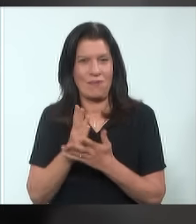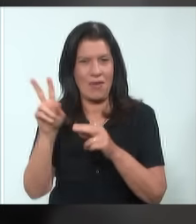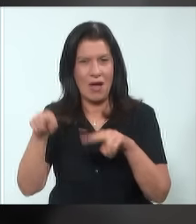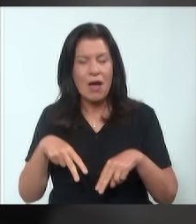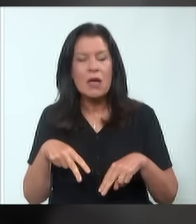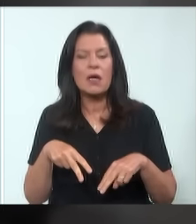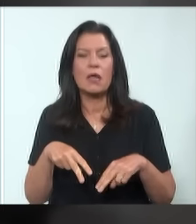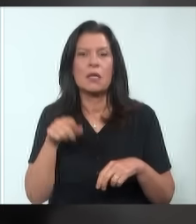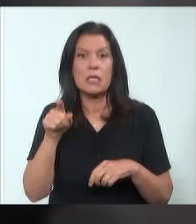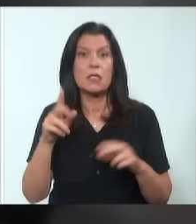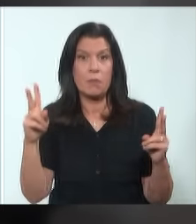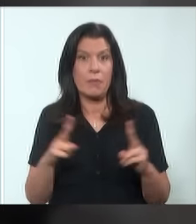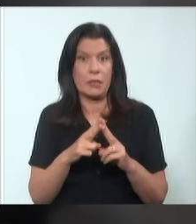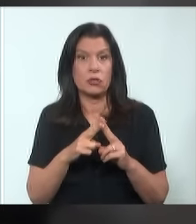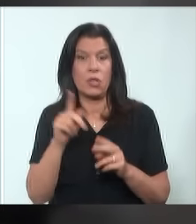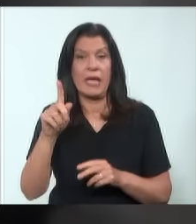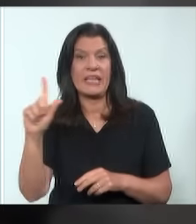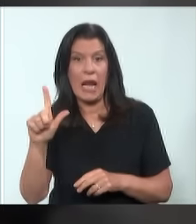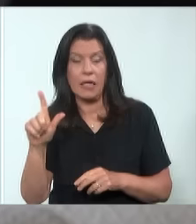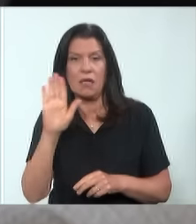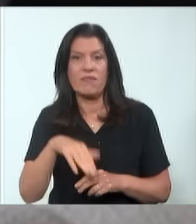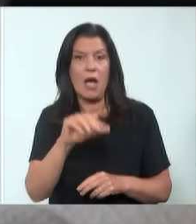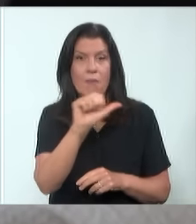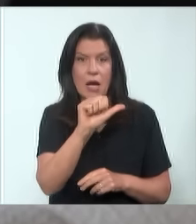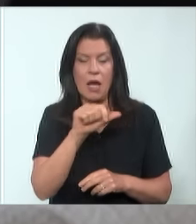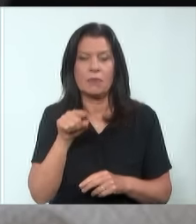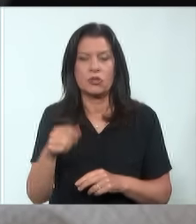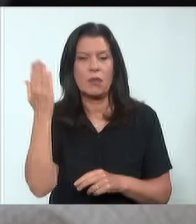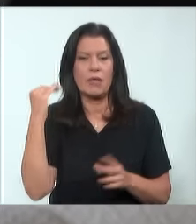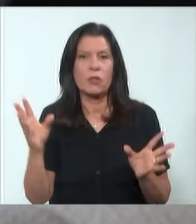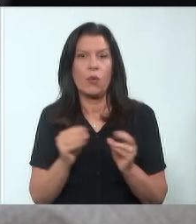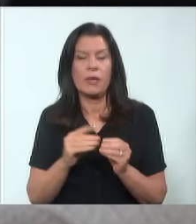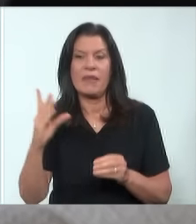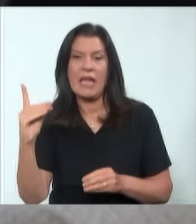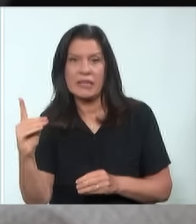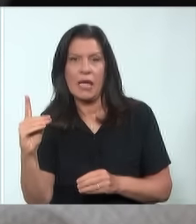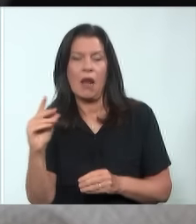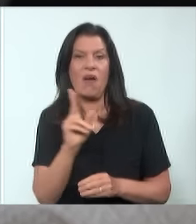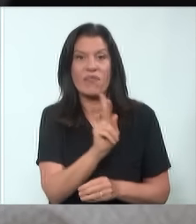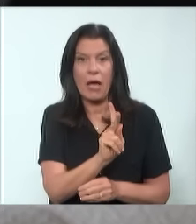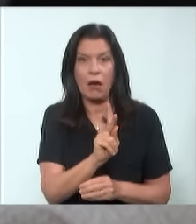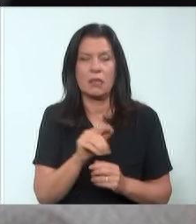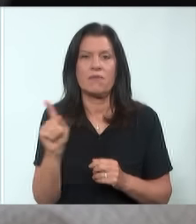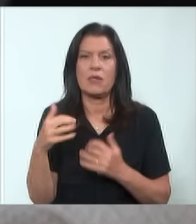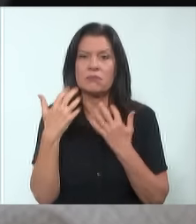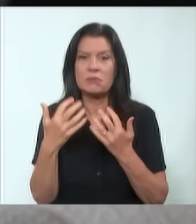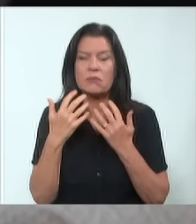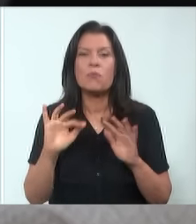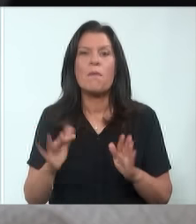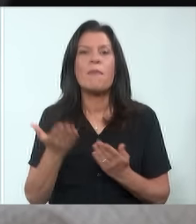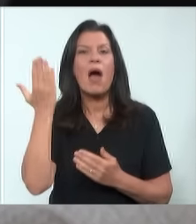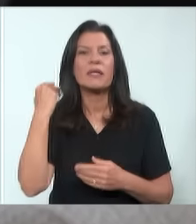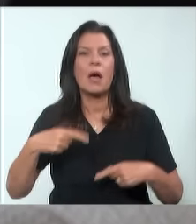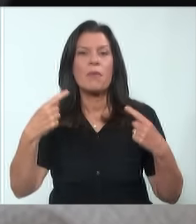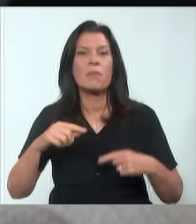את לירי ואגם, שהיו עם דניאלה וקרינה. סיפרו להם קצת ממה שהיה בימים הראשונים, והם